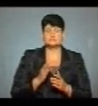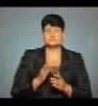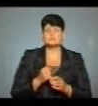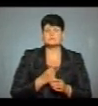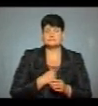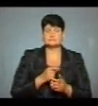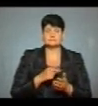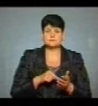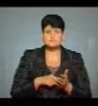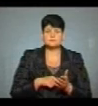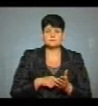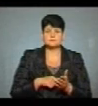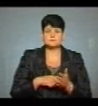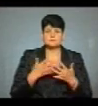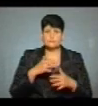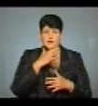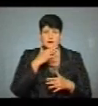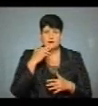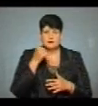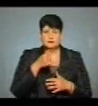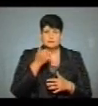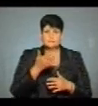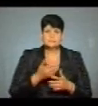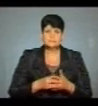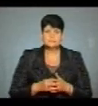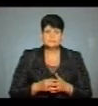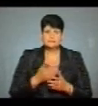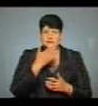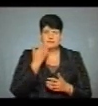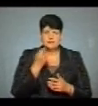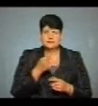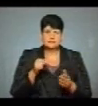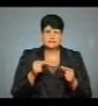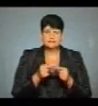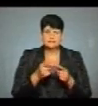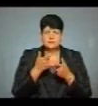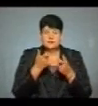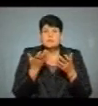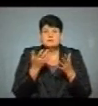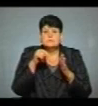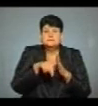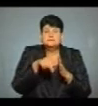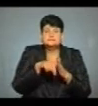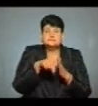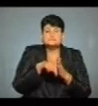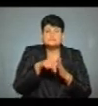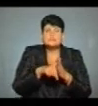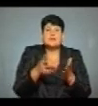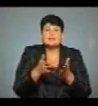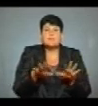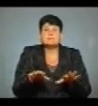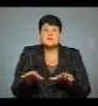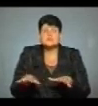на жаль, в місті вже багато років не існує точної інформації щодо того, які комунікації іде,